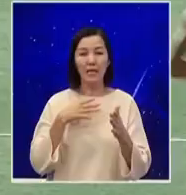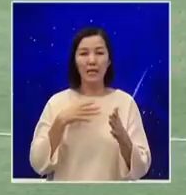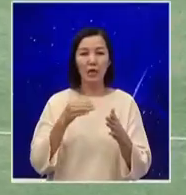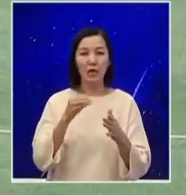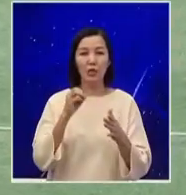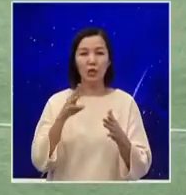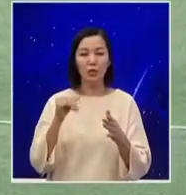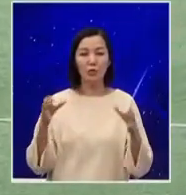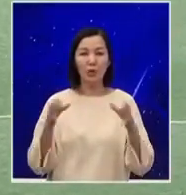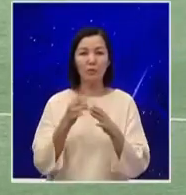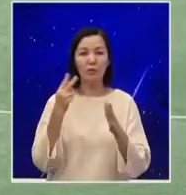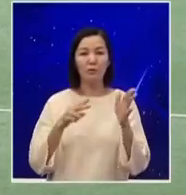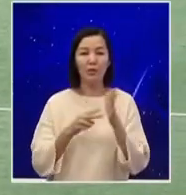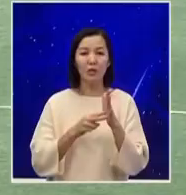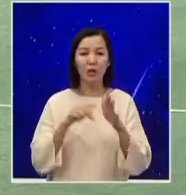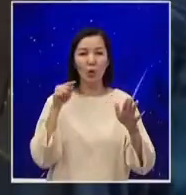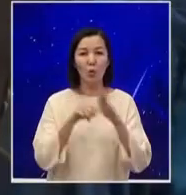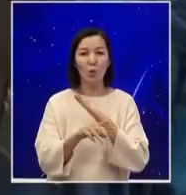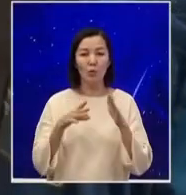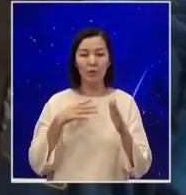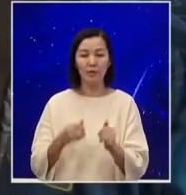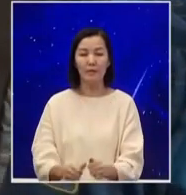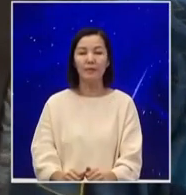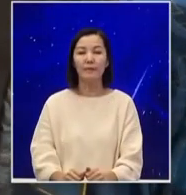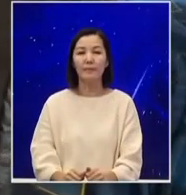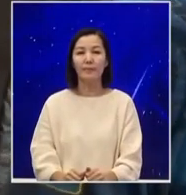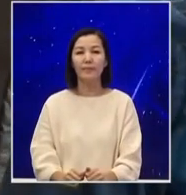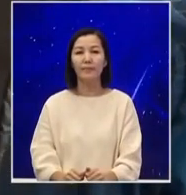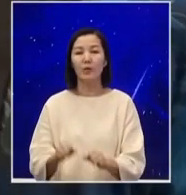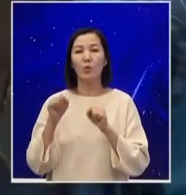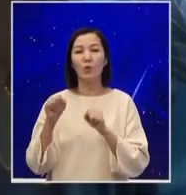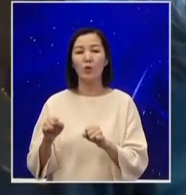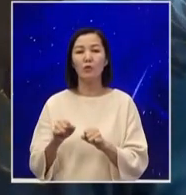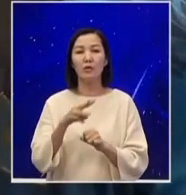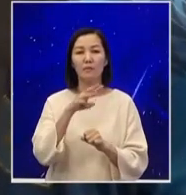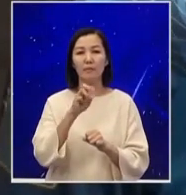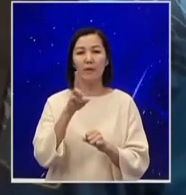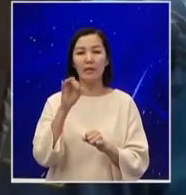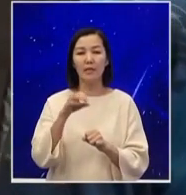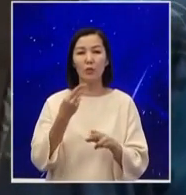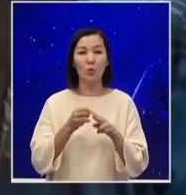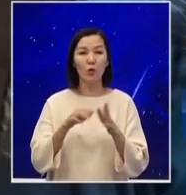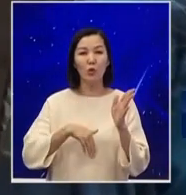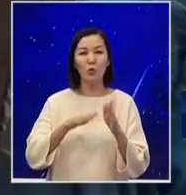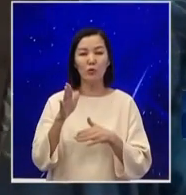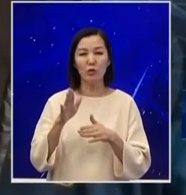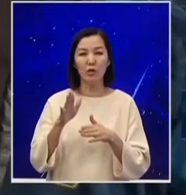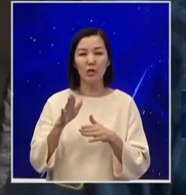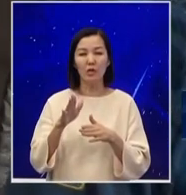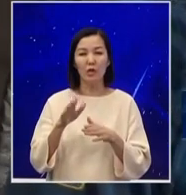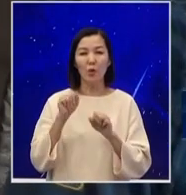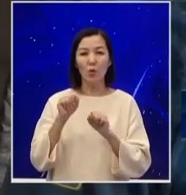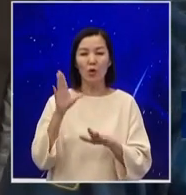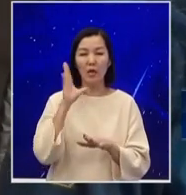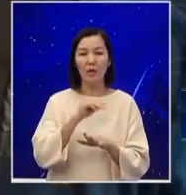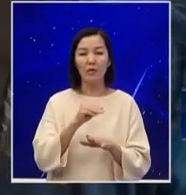Дүйсебеков 27 гол соғып, үздік сұрмерген атанды. Қорғаушыларымыз Жүкенбаев Мақсат деген бала өте жақсы. Мухаммадиев